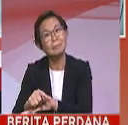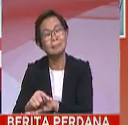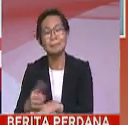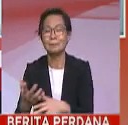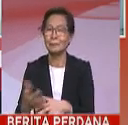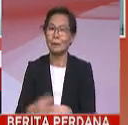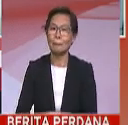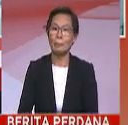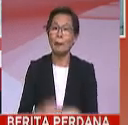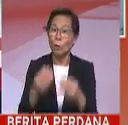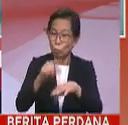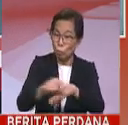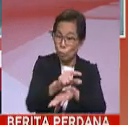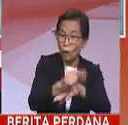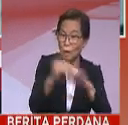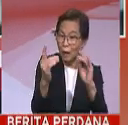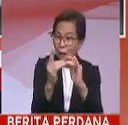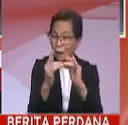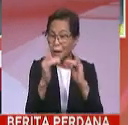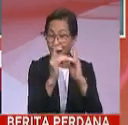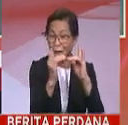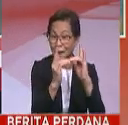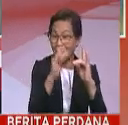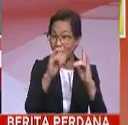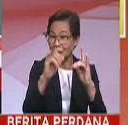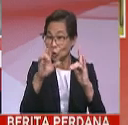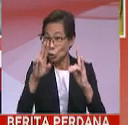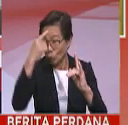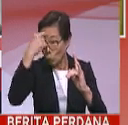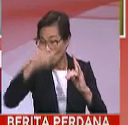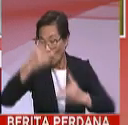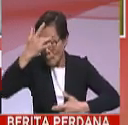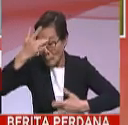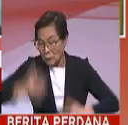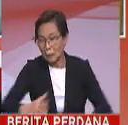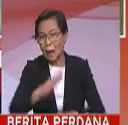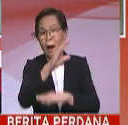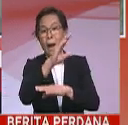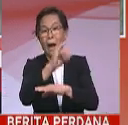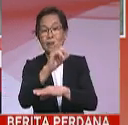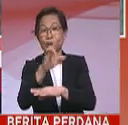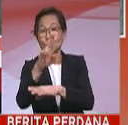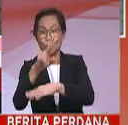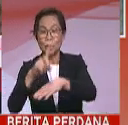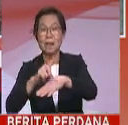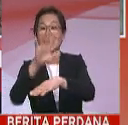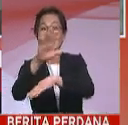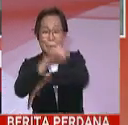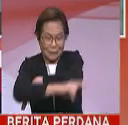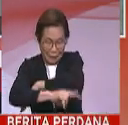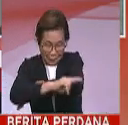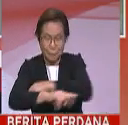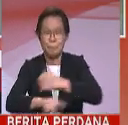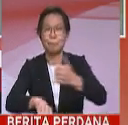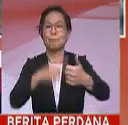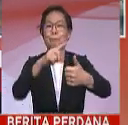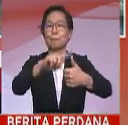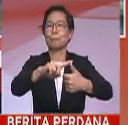Sementara itu, kadar penggunaan katil ICU untuk pesakit COVID-19 di 5 buah negeri.